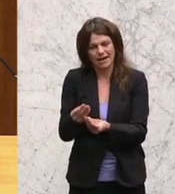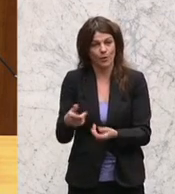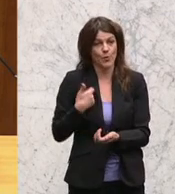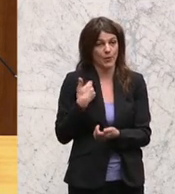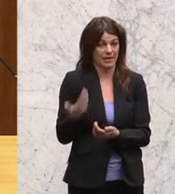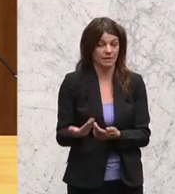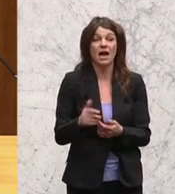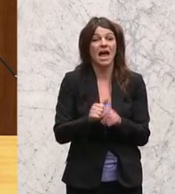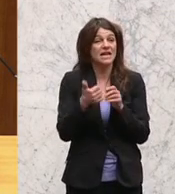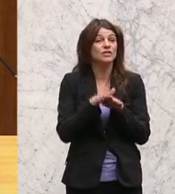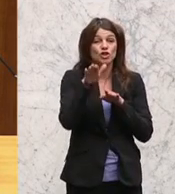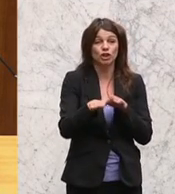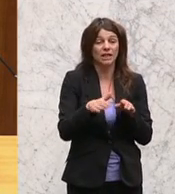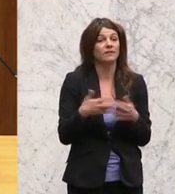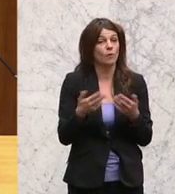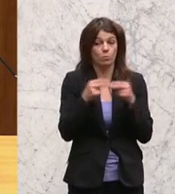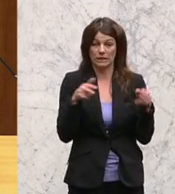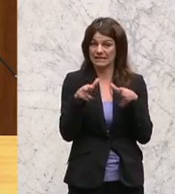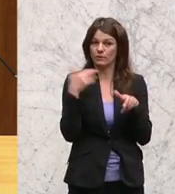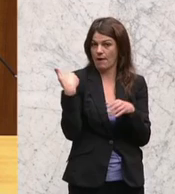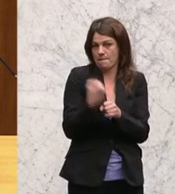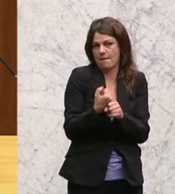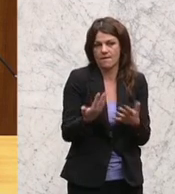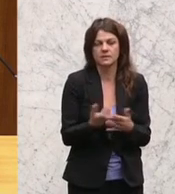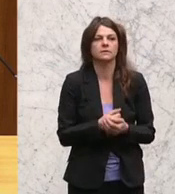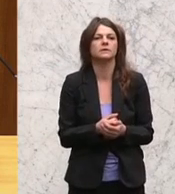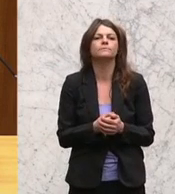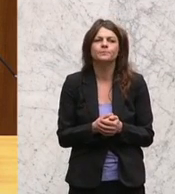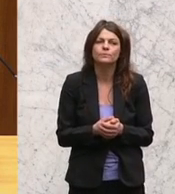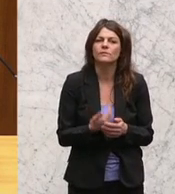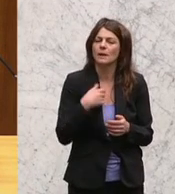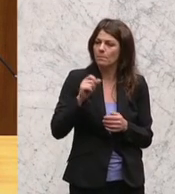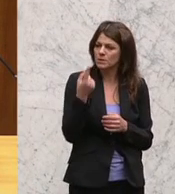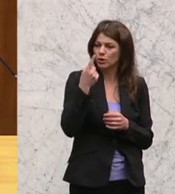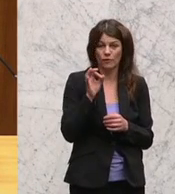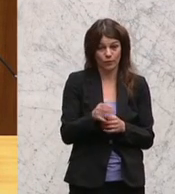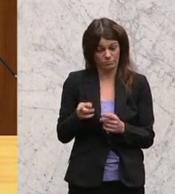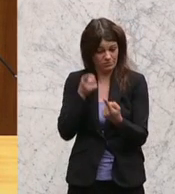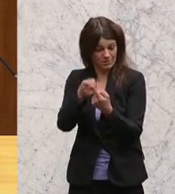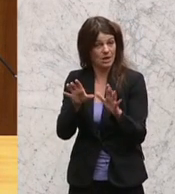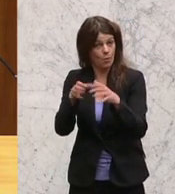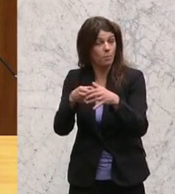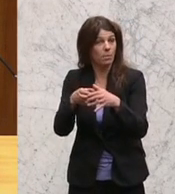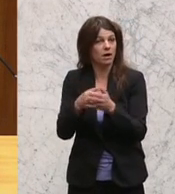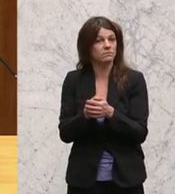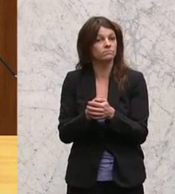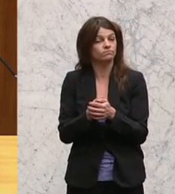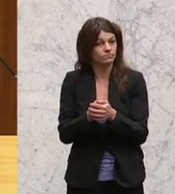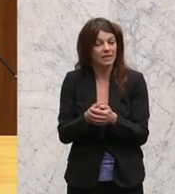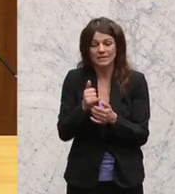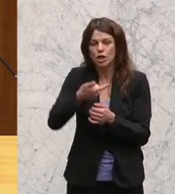lassen. Der erste Schritt, den die Bundesregierung gesetzt hat, ist, dass wir gerade für diese Zielgruppe